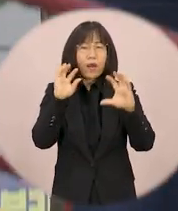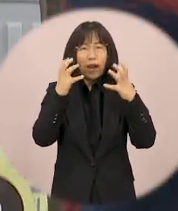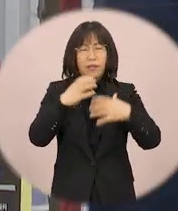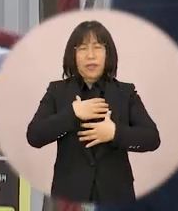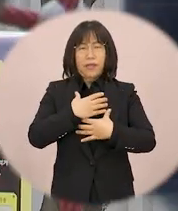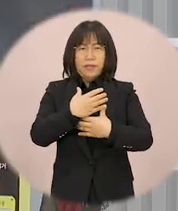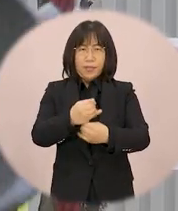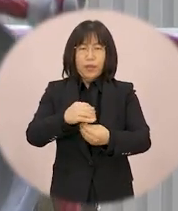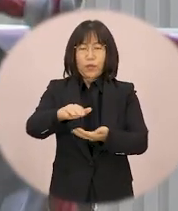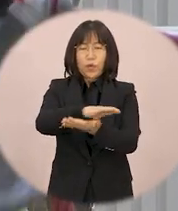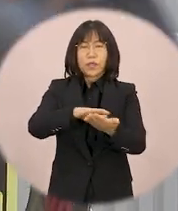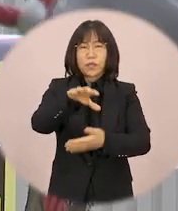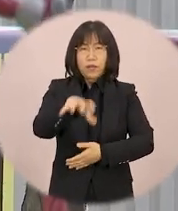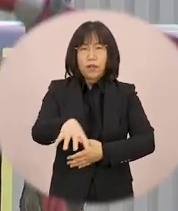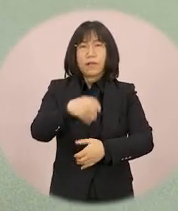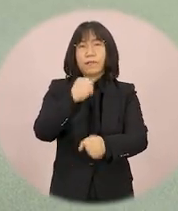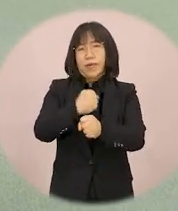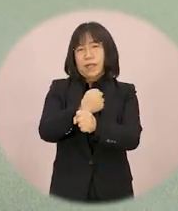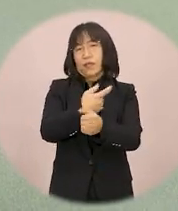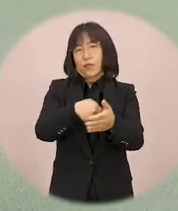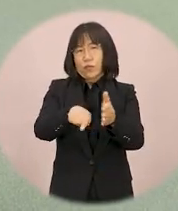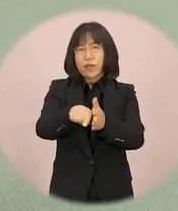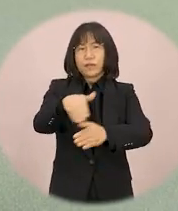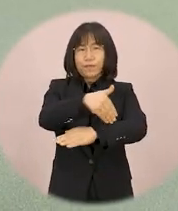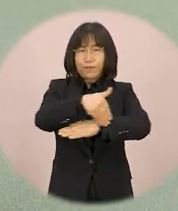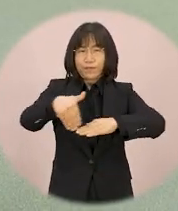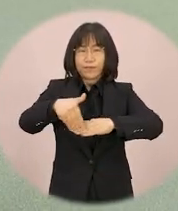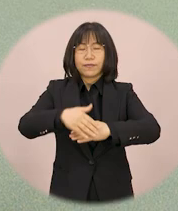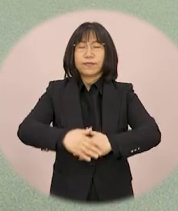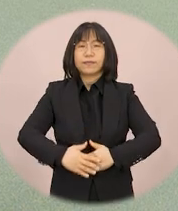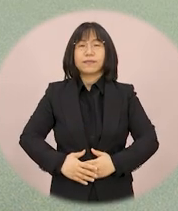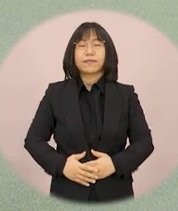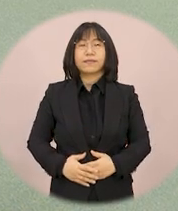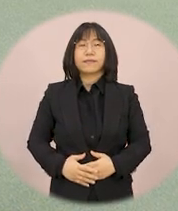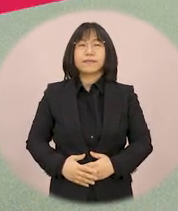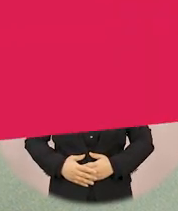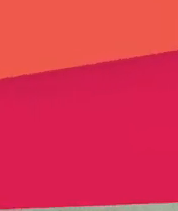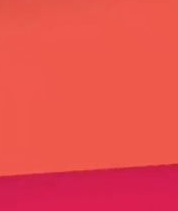이용할 수 있는 안전한 놀이터 환경을 조성할 계획입니다